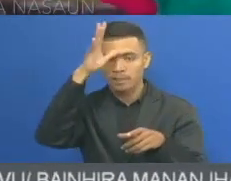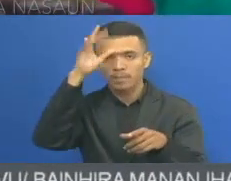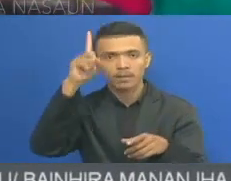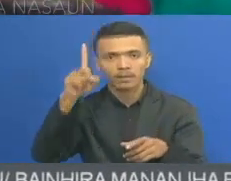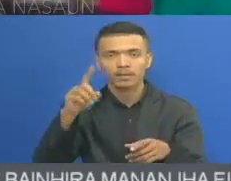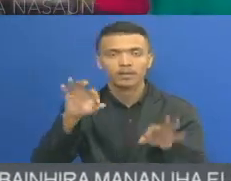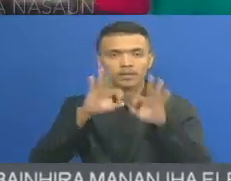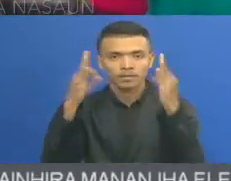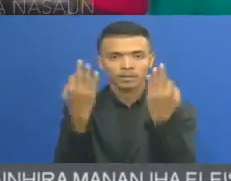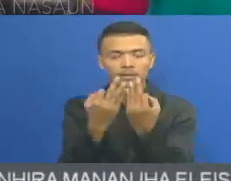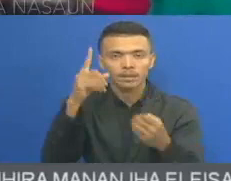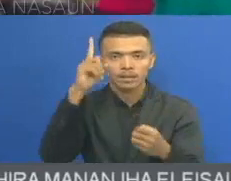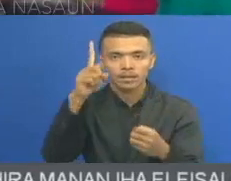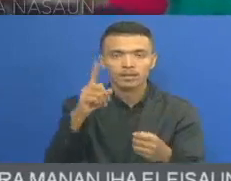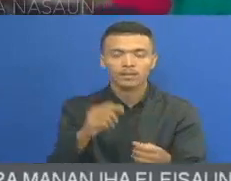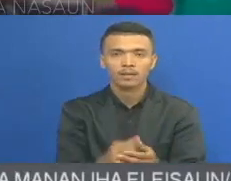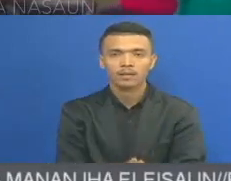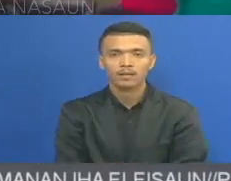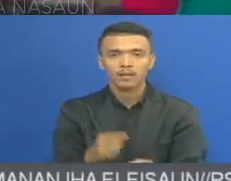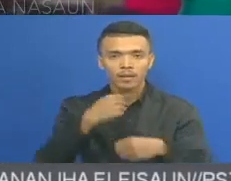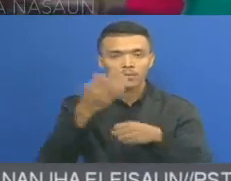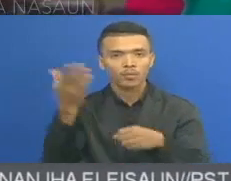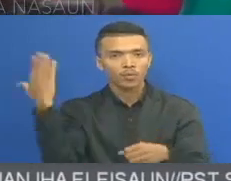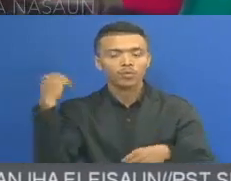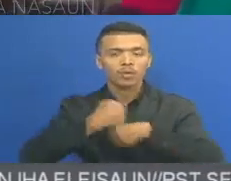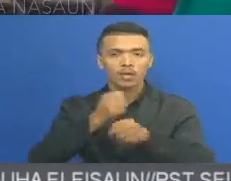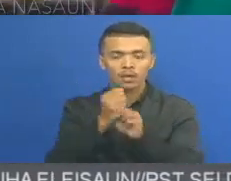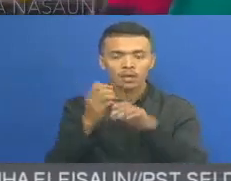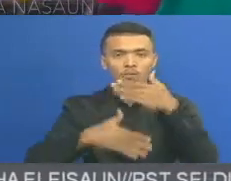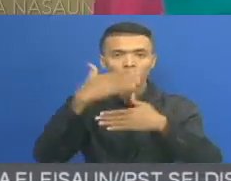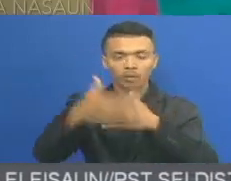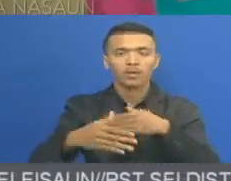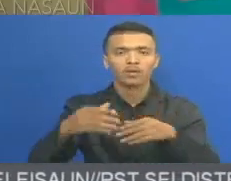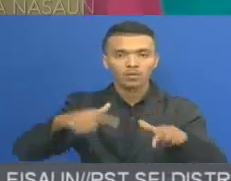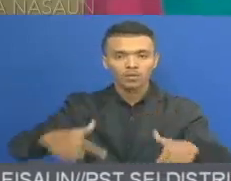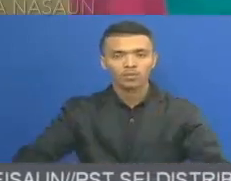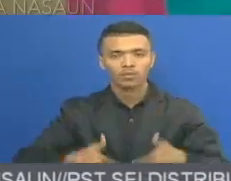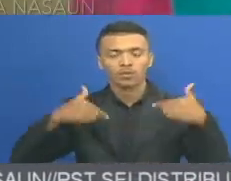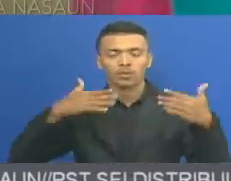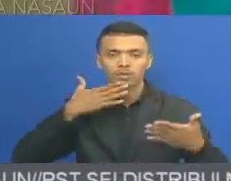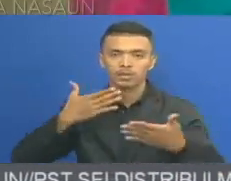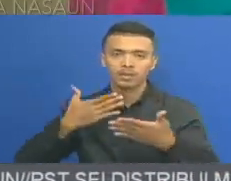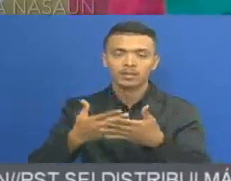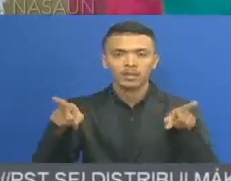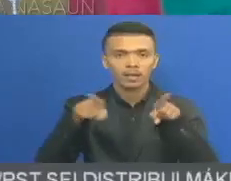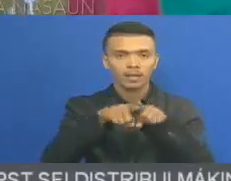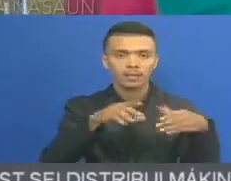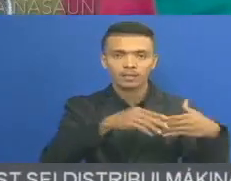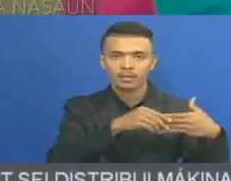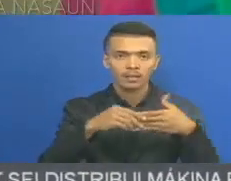Ita say formila ida nid. Haluha pasadu, haleba peturu. Tambah ida nid tani Morris dia. Nela hanesan, lidirina lah